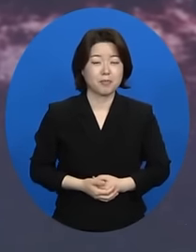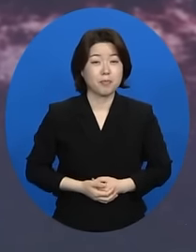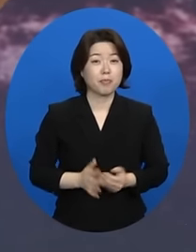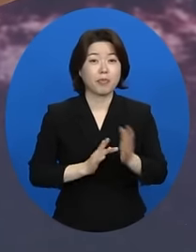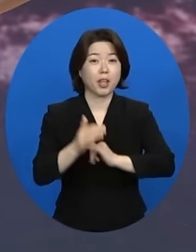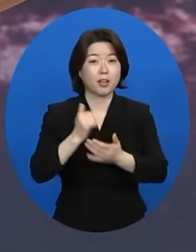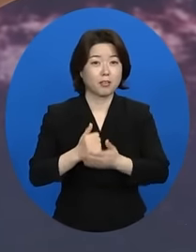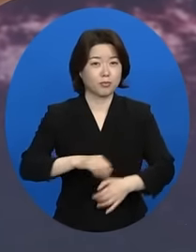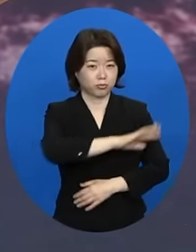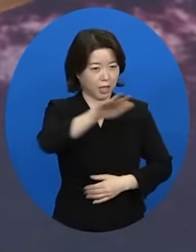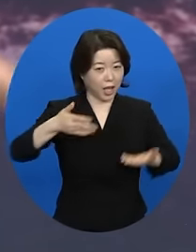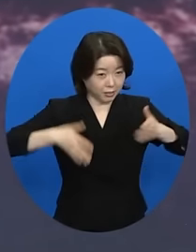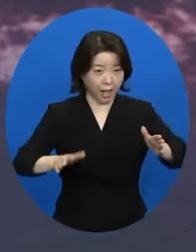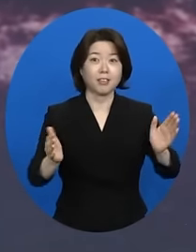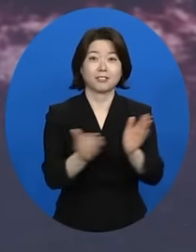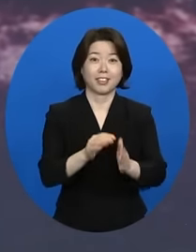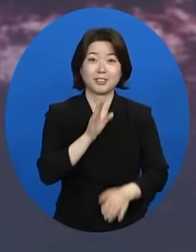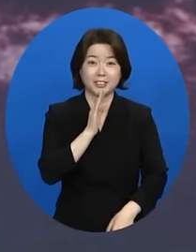예수님은 우리를 다 낳으셨잖아요.